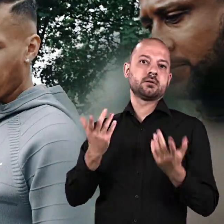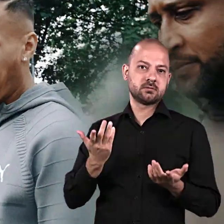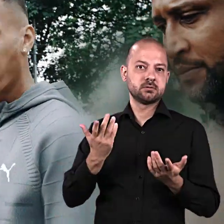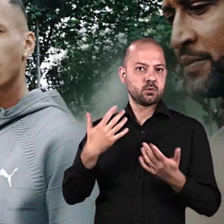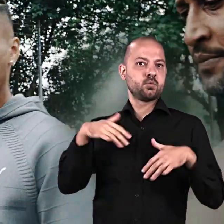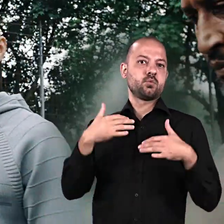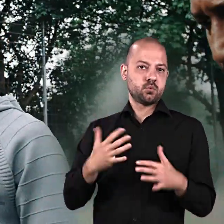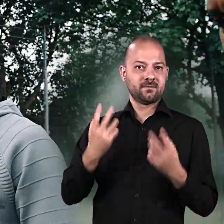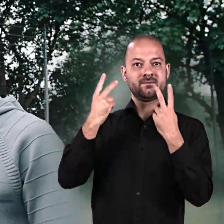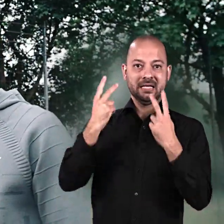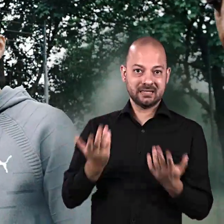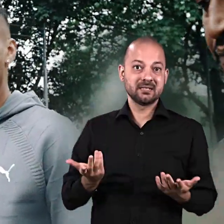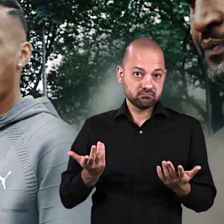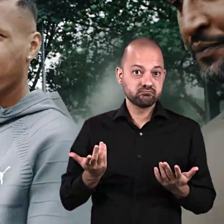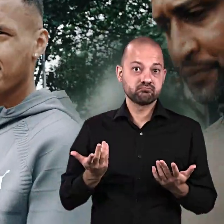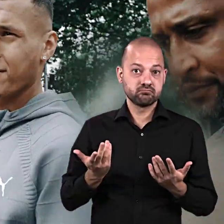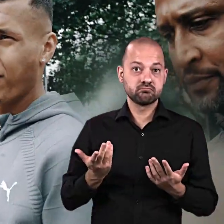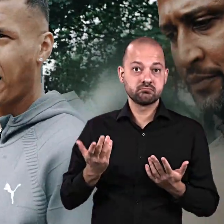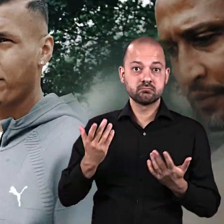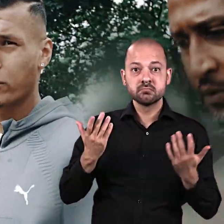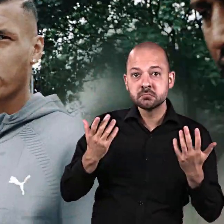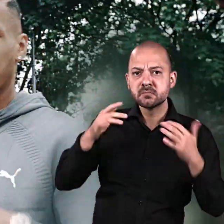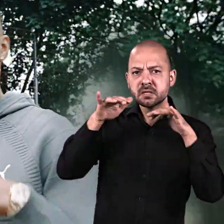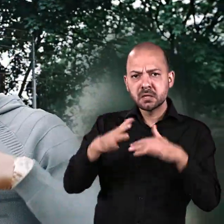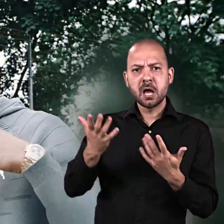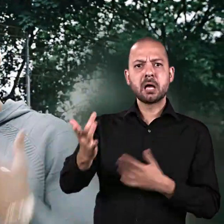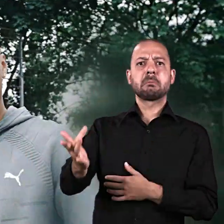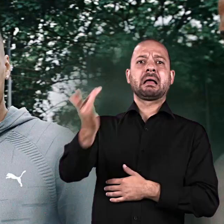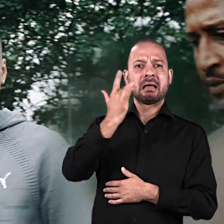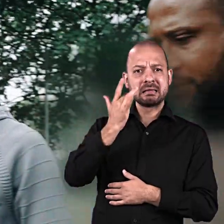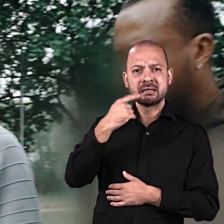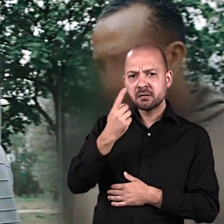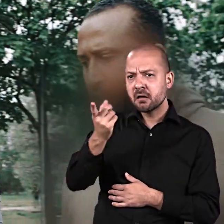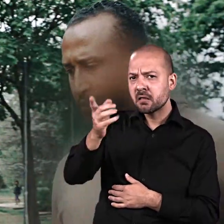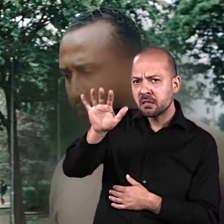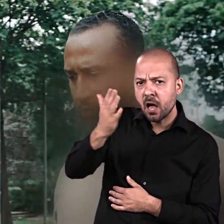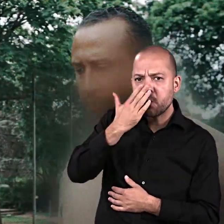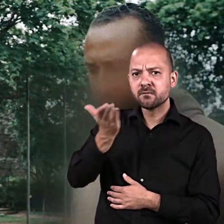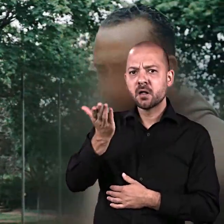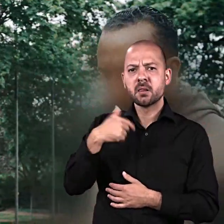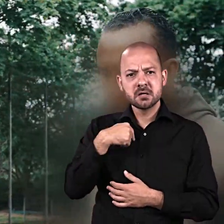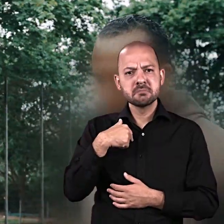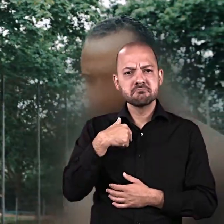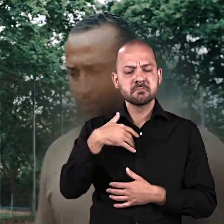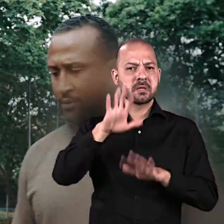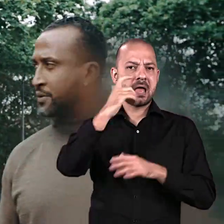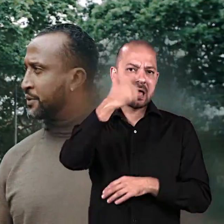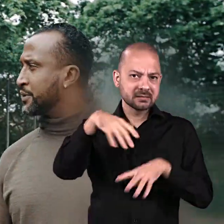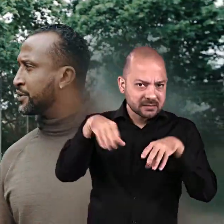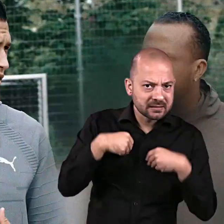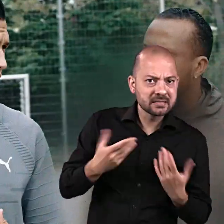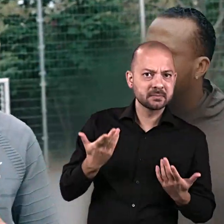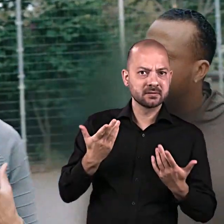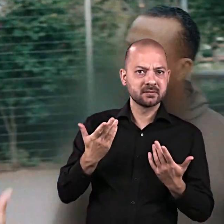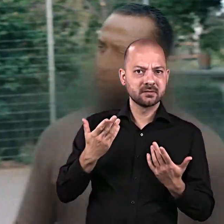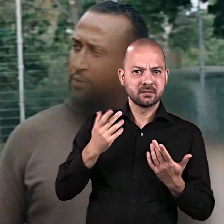einen anderen Stellenwert und nehme ich für mich nochmal anders wahr. Bedeutet, wenn ich von euch Kritik dann bekomme und euch was aufgefallen ist, dass ich das dann für mich einfach